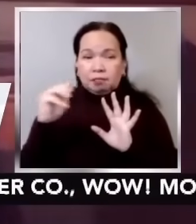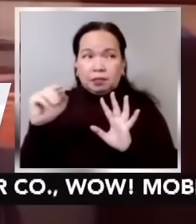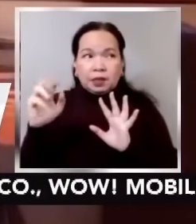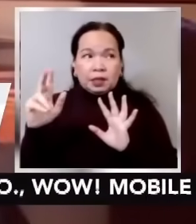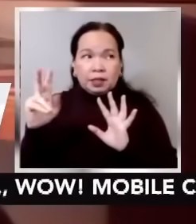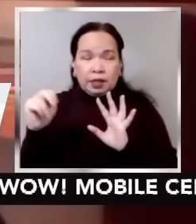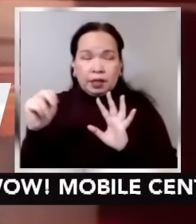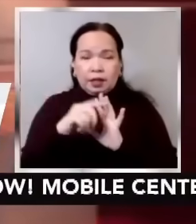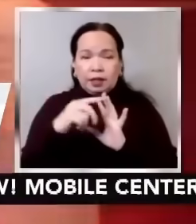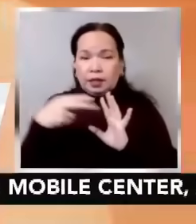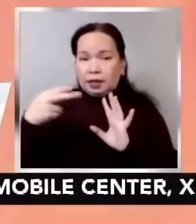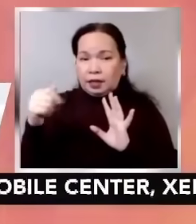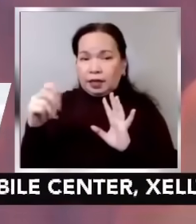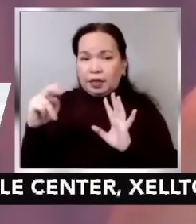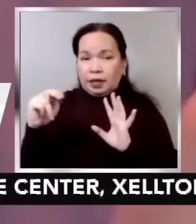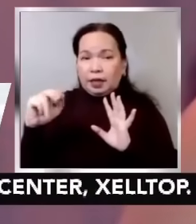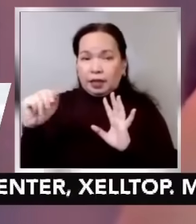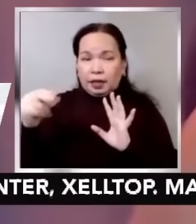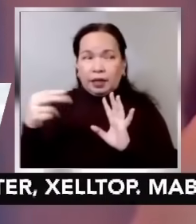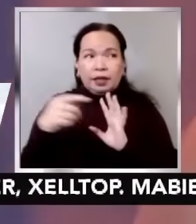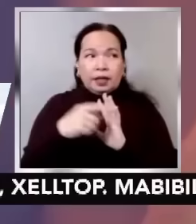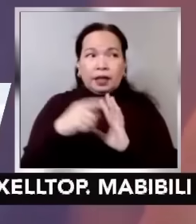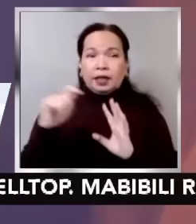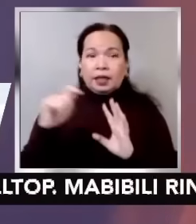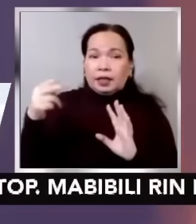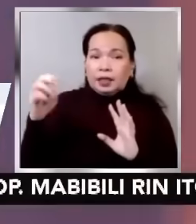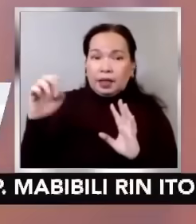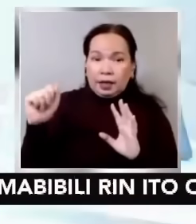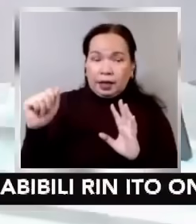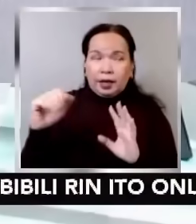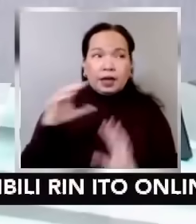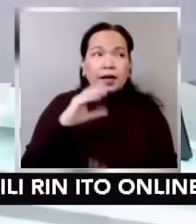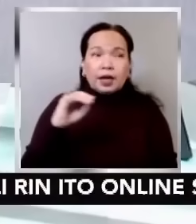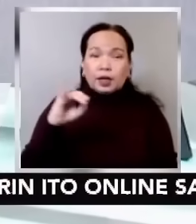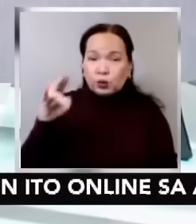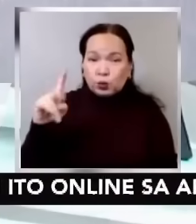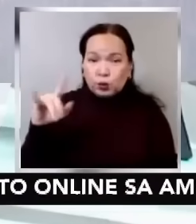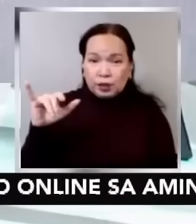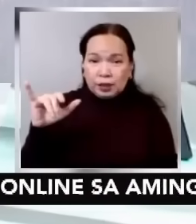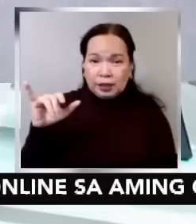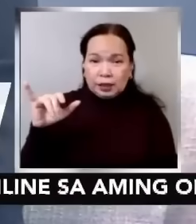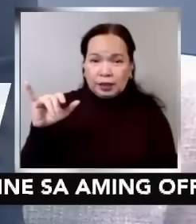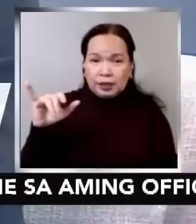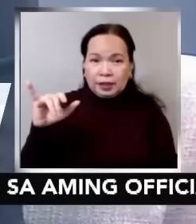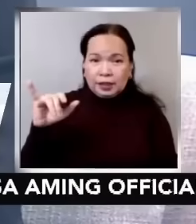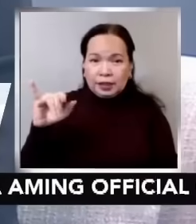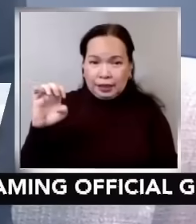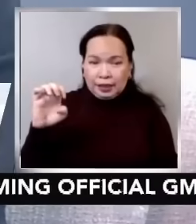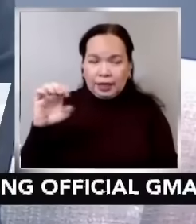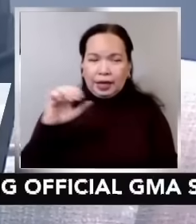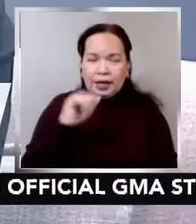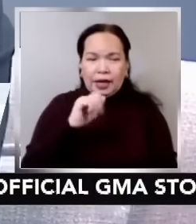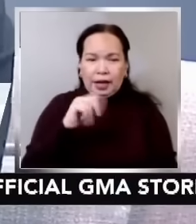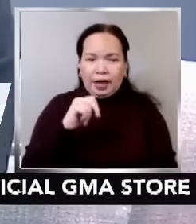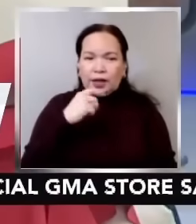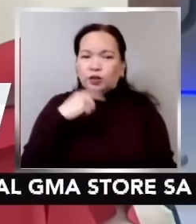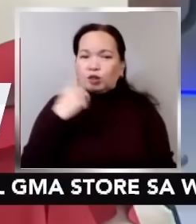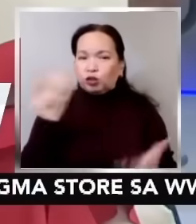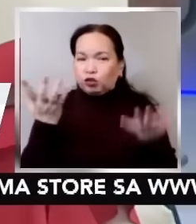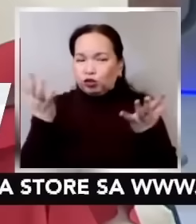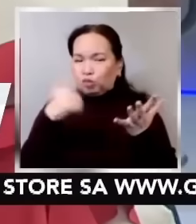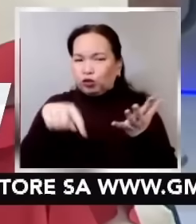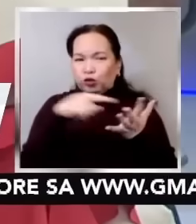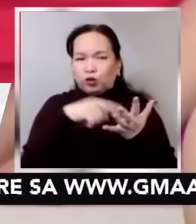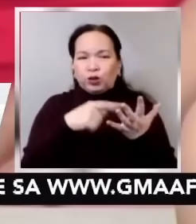Priscilas, Thea Astley, at Julian San Jose. Ang exclusive chikahan ng GMA Integrated News sa